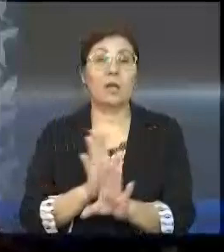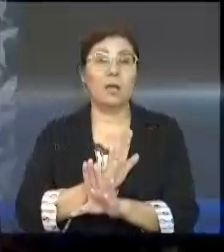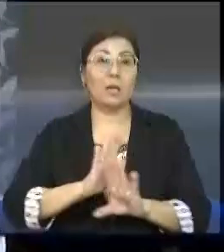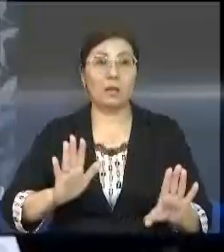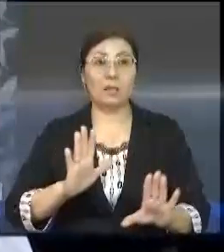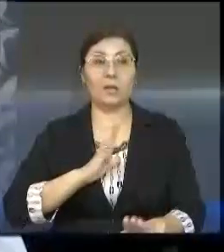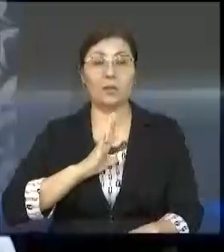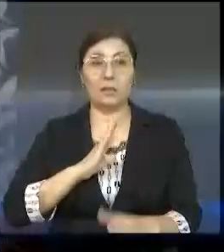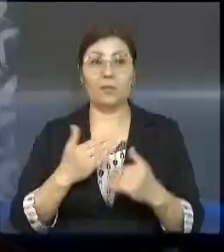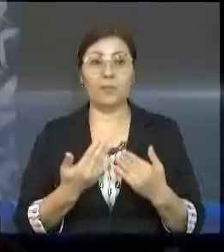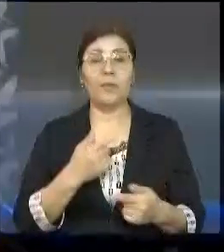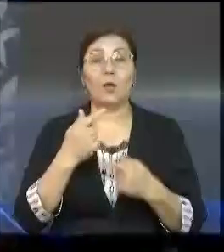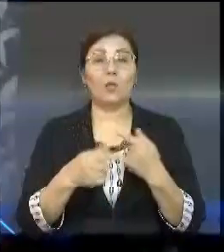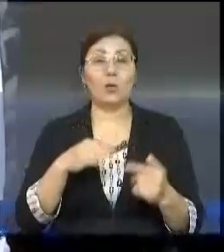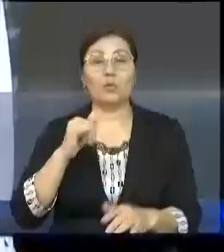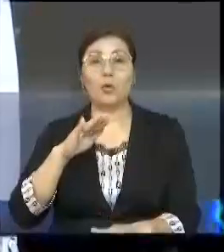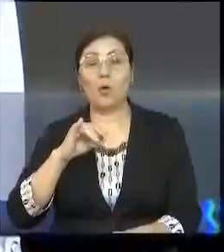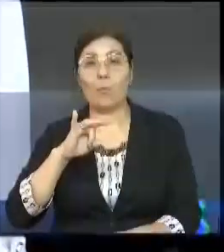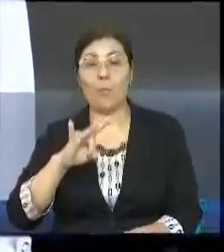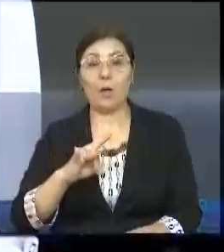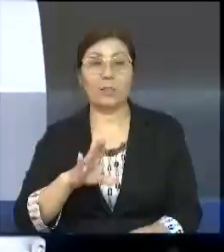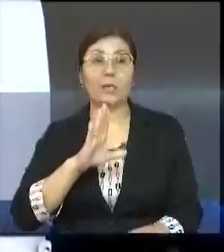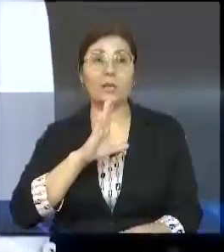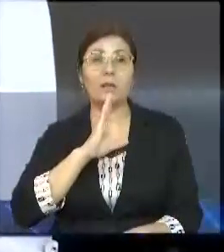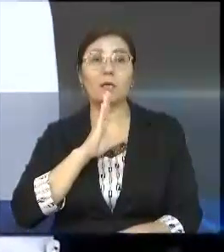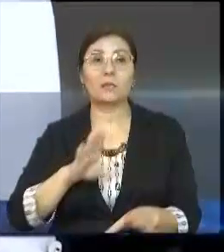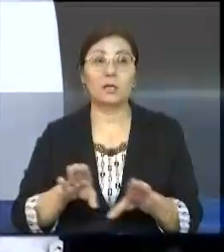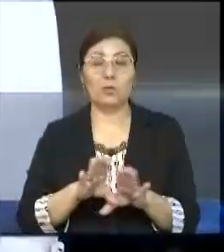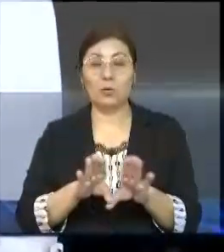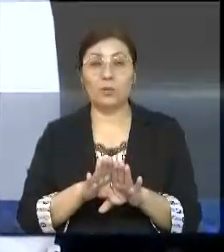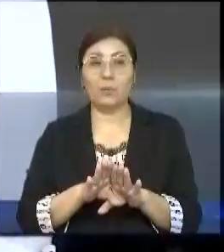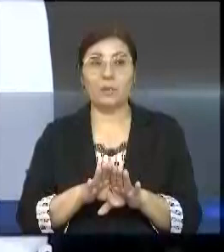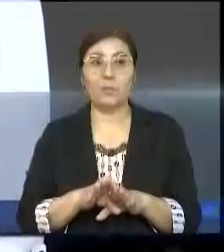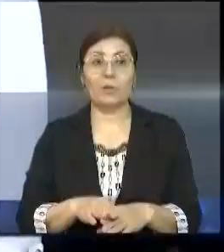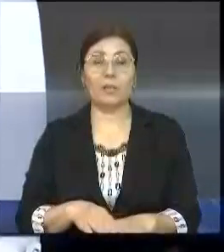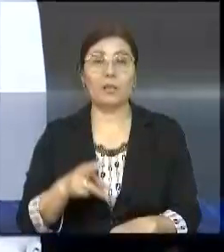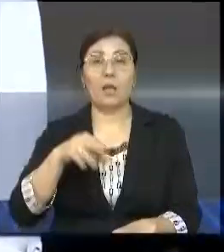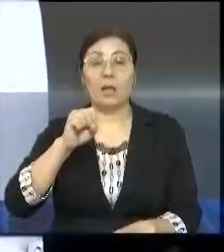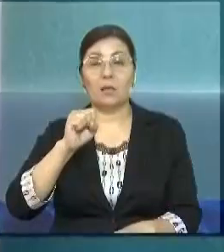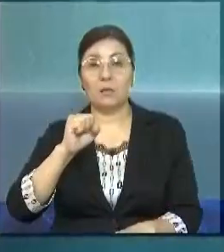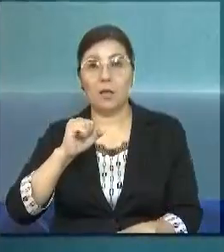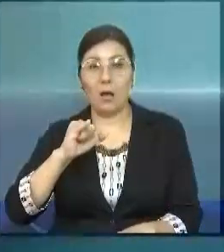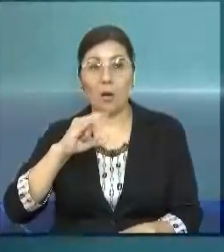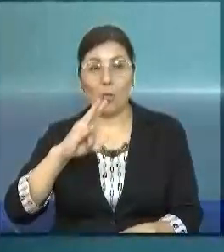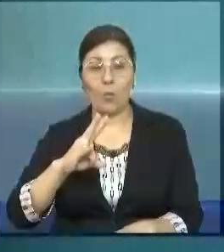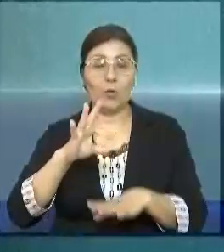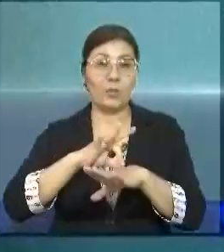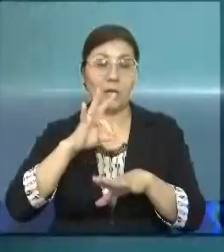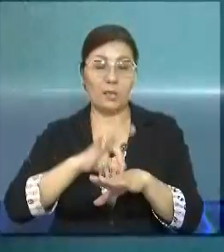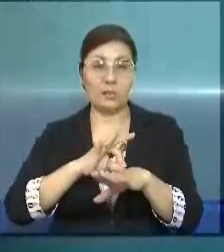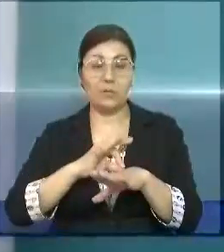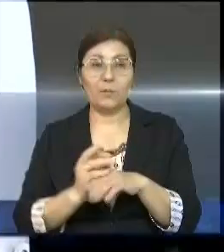үйренді. Одан кейінгі Жұпар деген қызымызды көріп отырсыздар, ол бала бізде синдром Даун диагнозымен